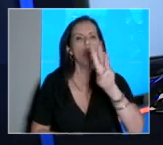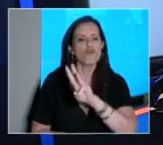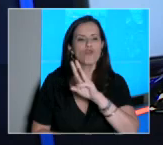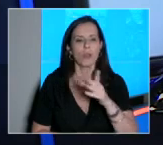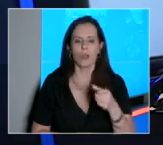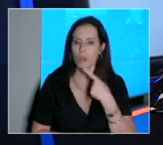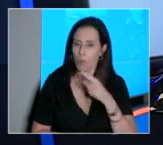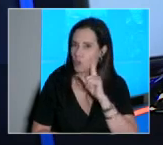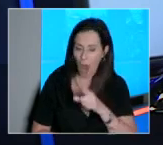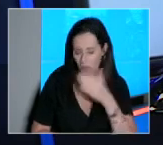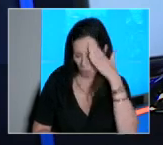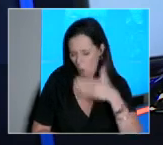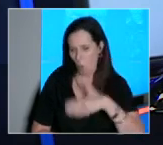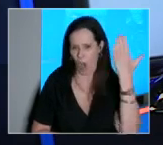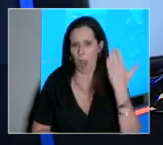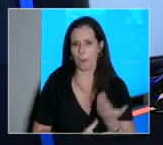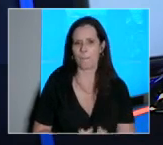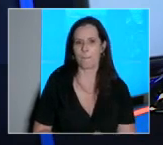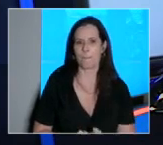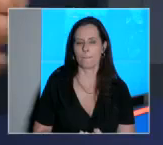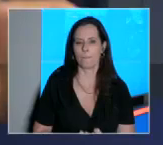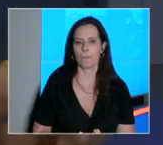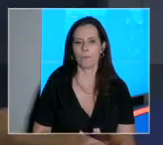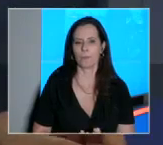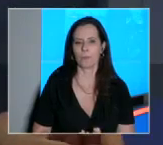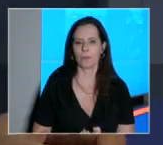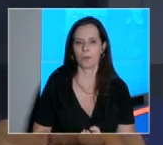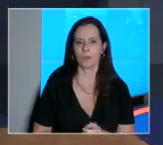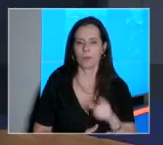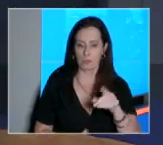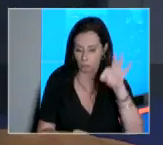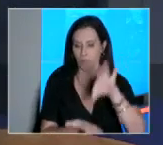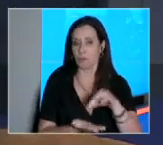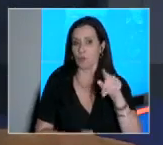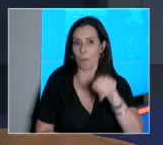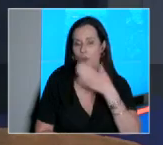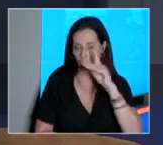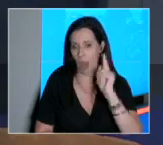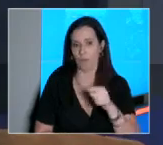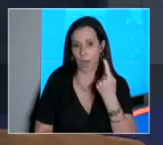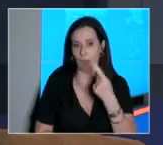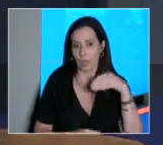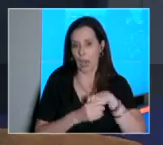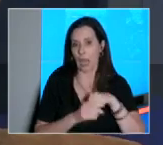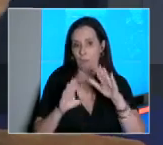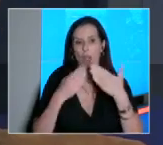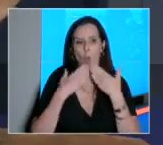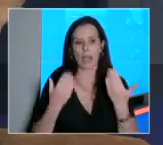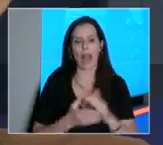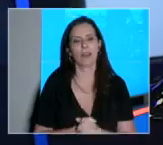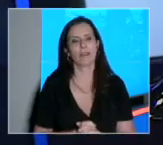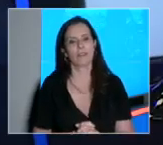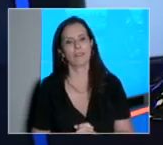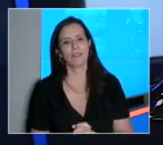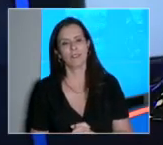מסתובב בארץ, אתה אומר את השם של המקום. כמובן, כאילו. זה אבן ציון, מי שבא לירושלים, זה חלק מהכותל. אז אני רוצה